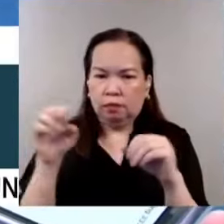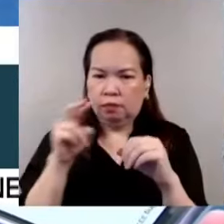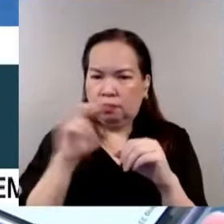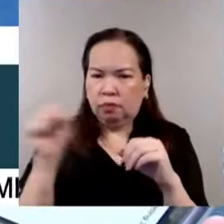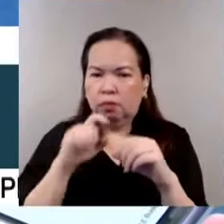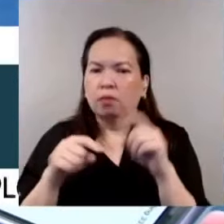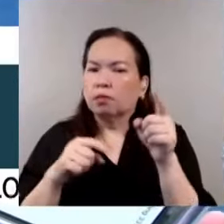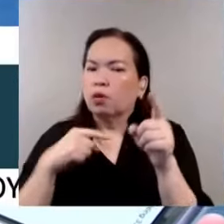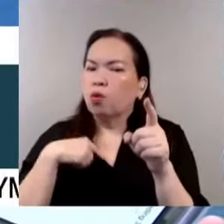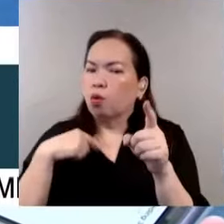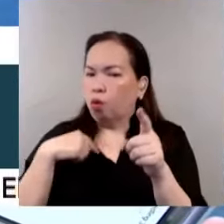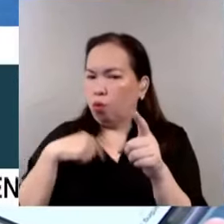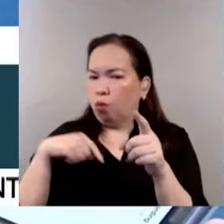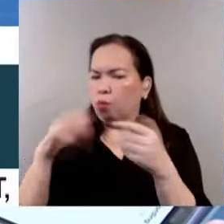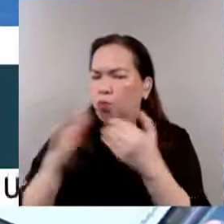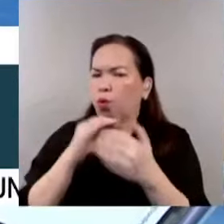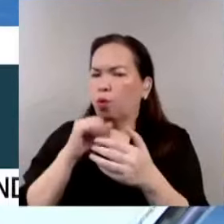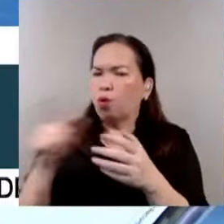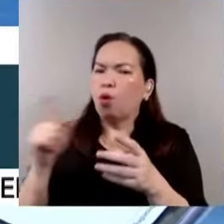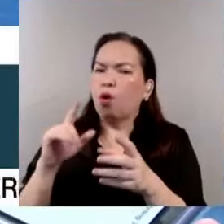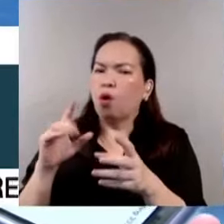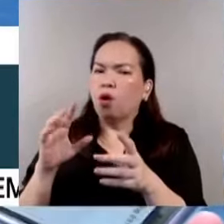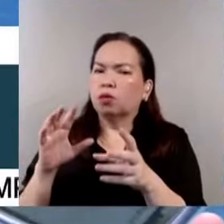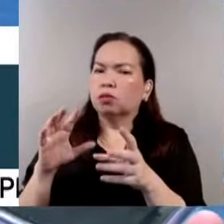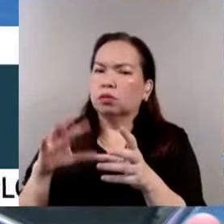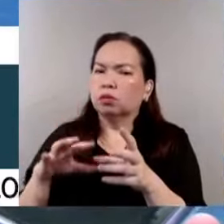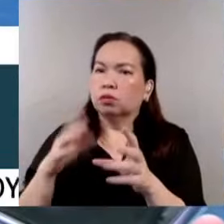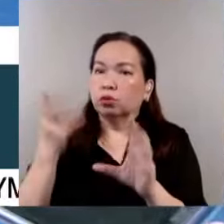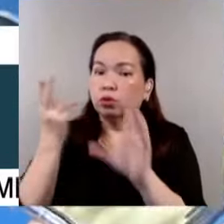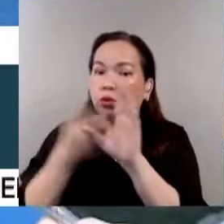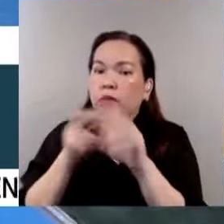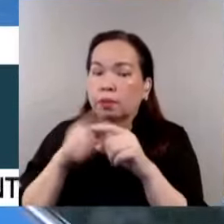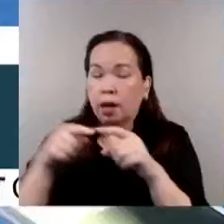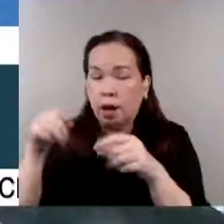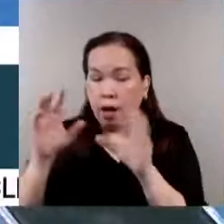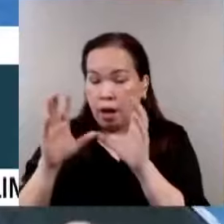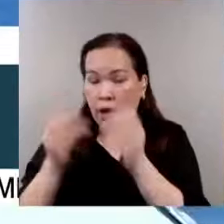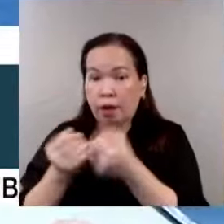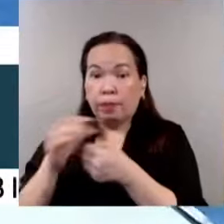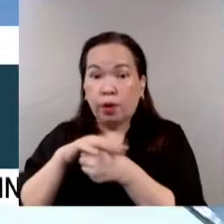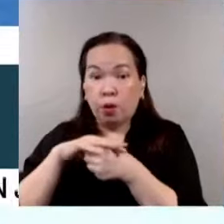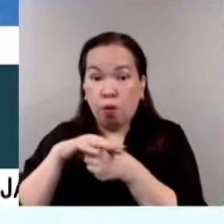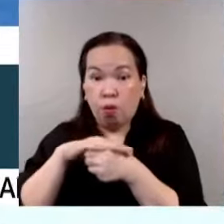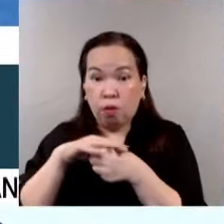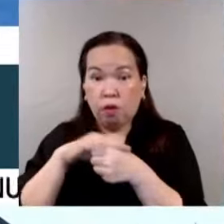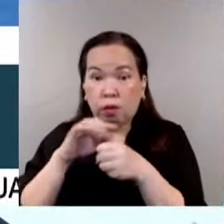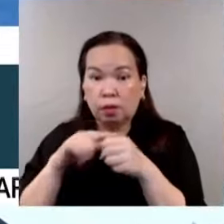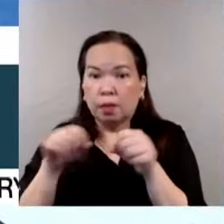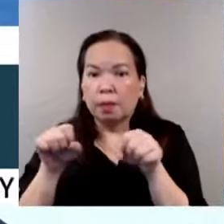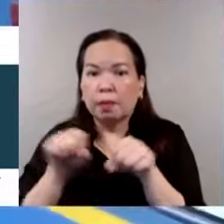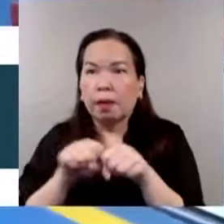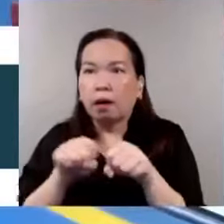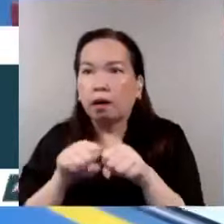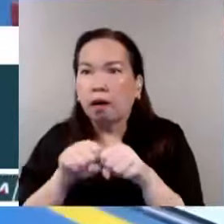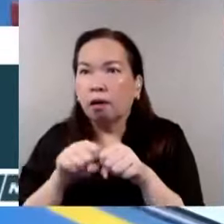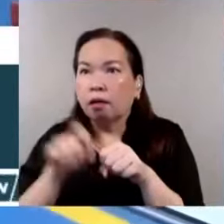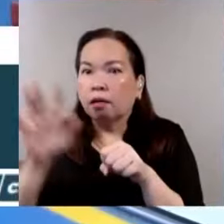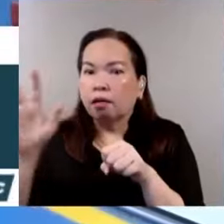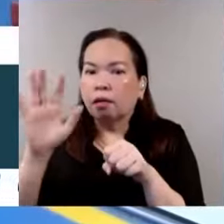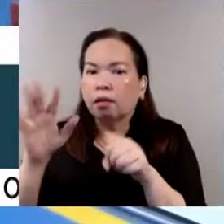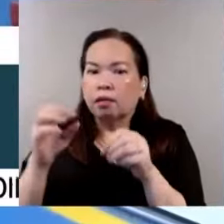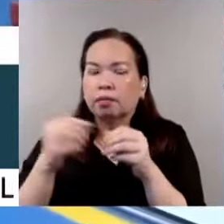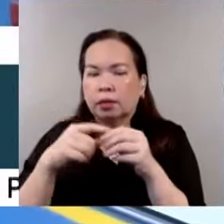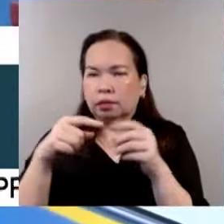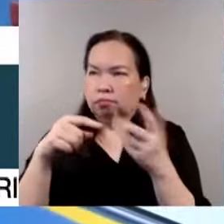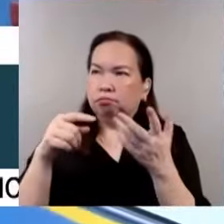yung, locally lang siya na company, pero imported po yung shoes niya. Mas mura. So kung madadagdagan yung